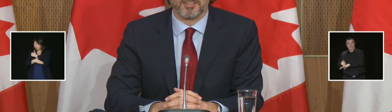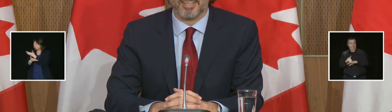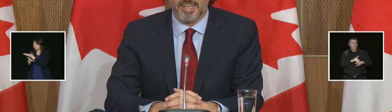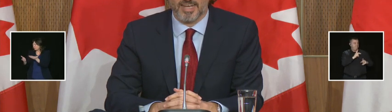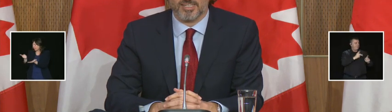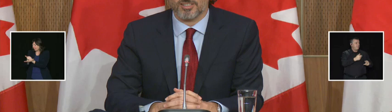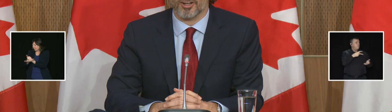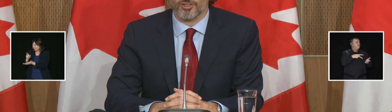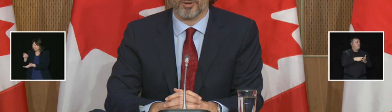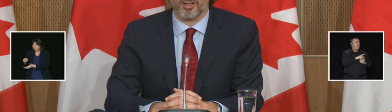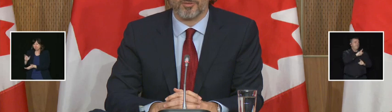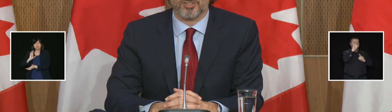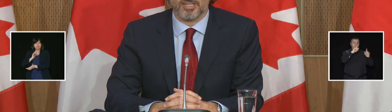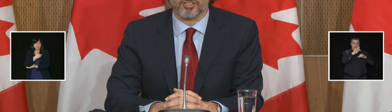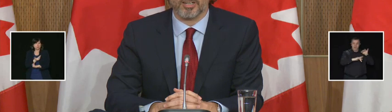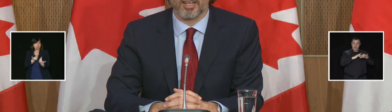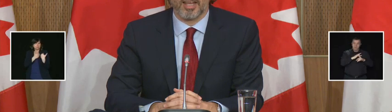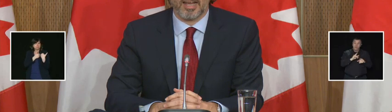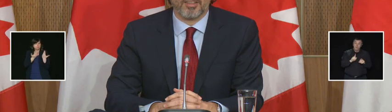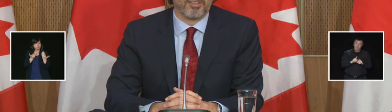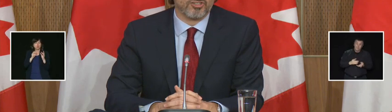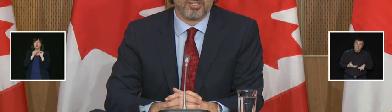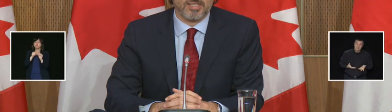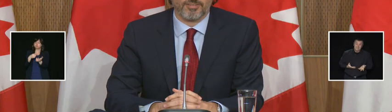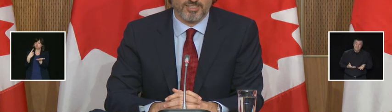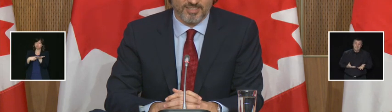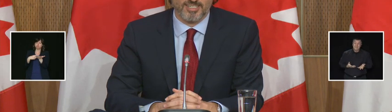ordinary zone en bonne condition